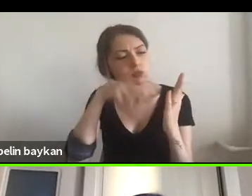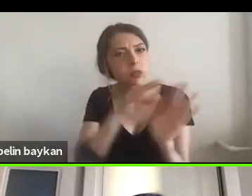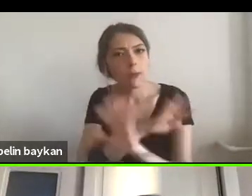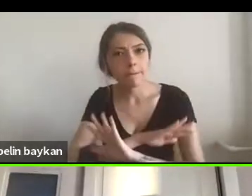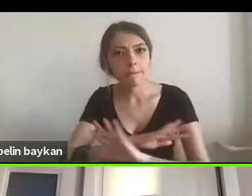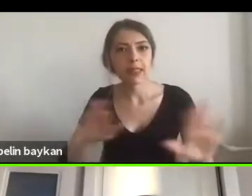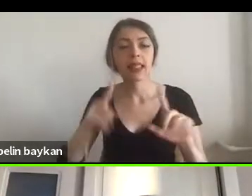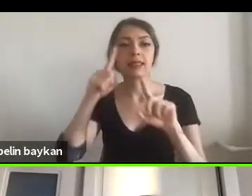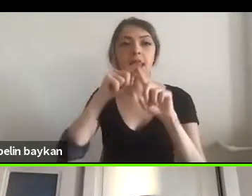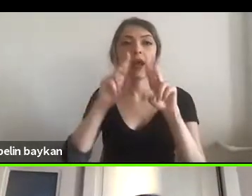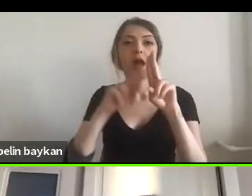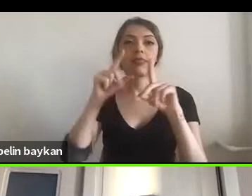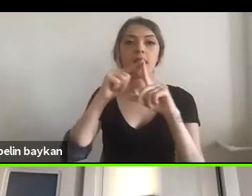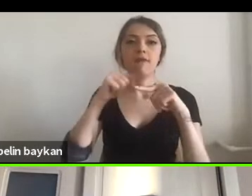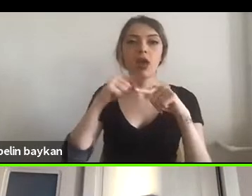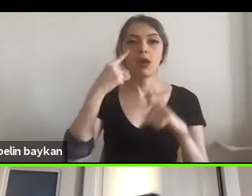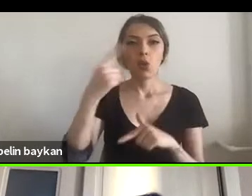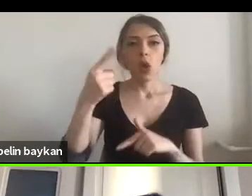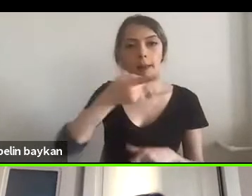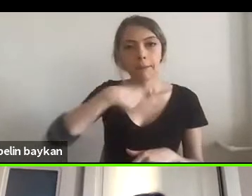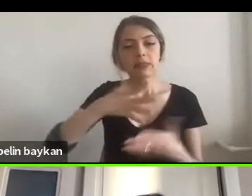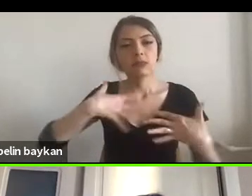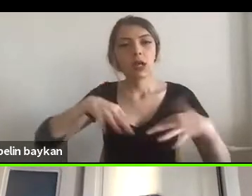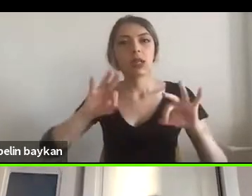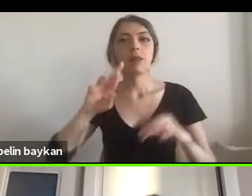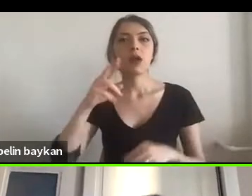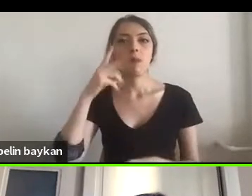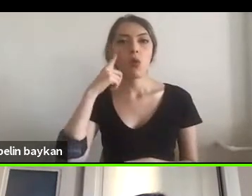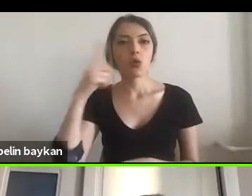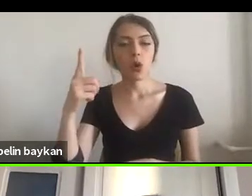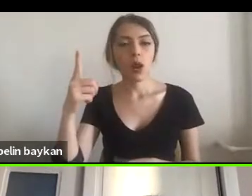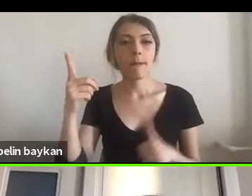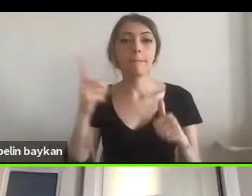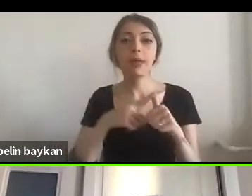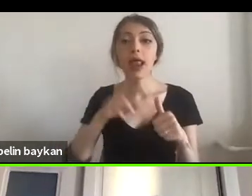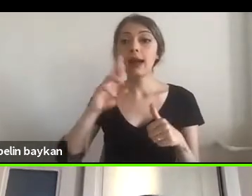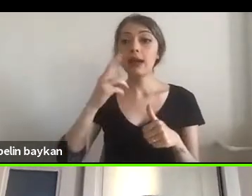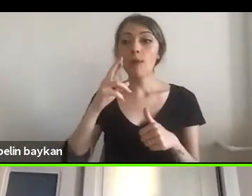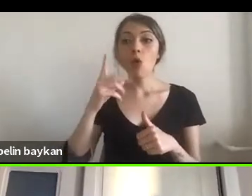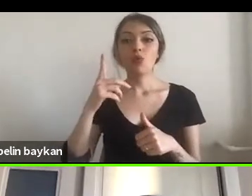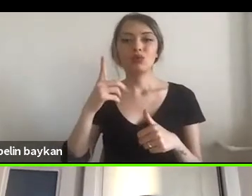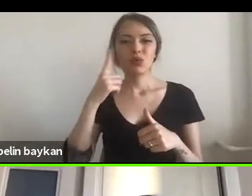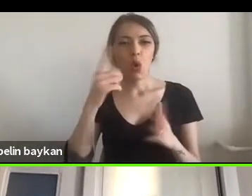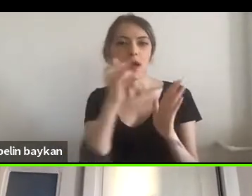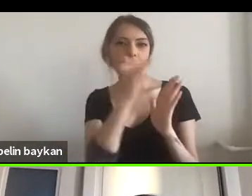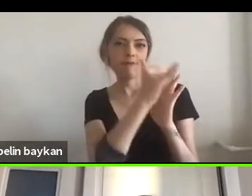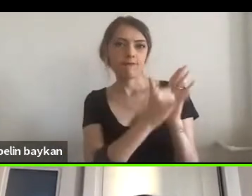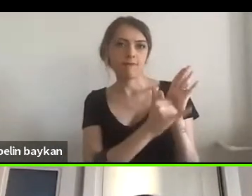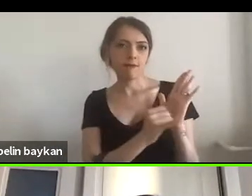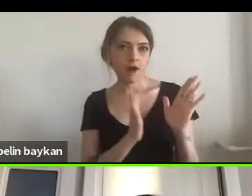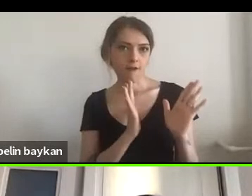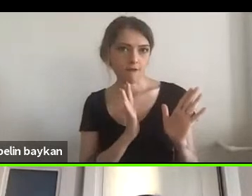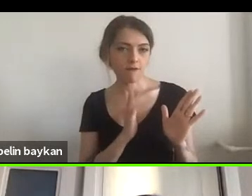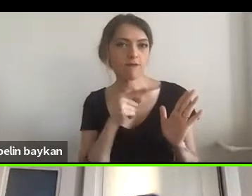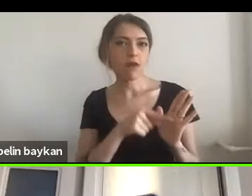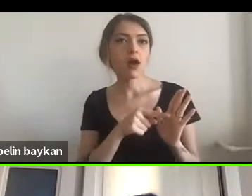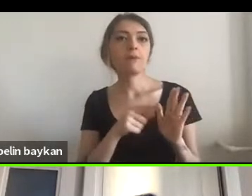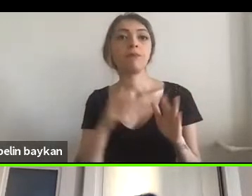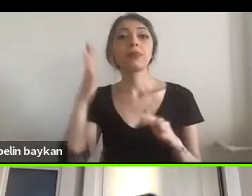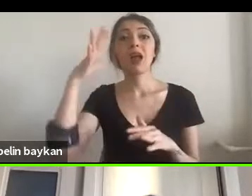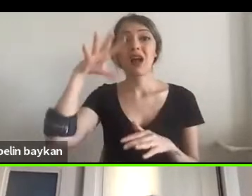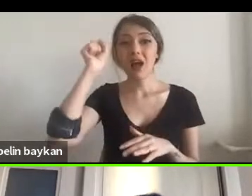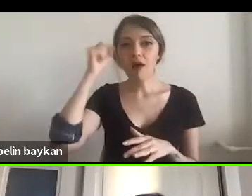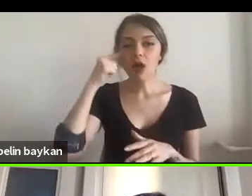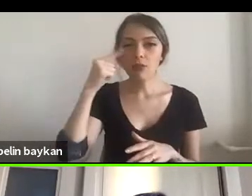hazırladığımız raporda iki şeye dikkat ettik. Bir, raporun yazılması gereken format ve dikkat edilmesi gereken biçim ve kavramsal çerçeveye dair